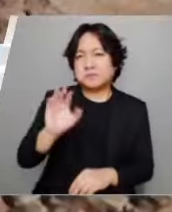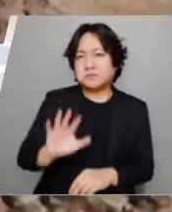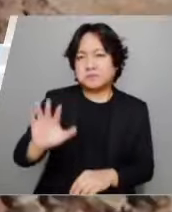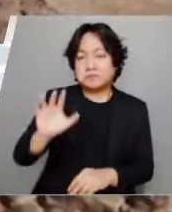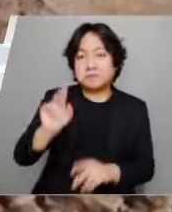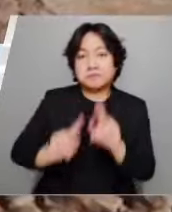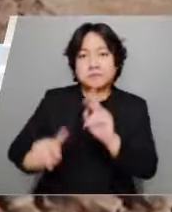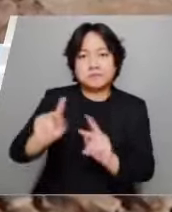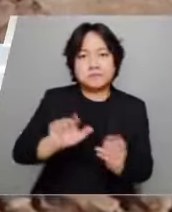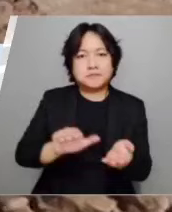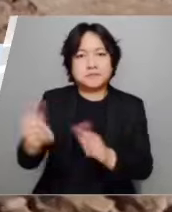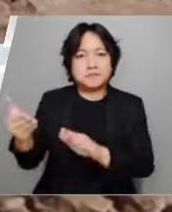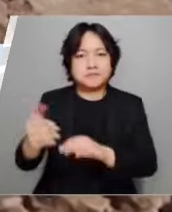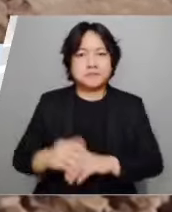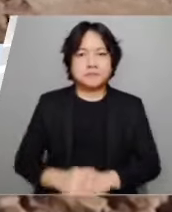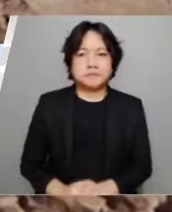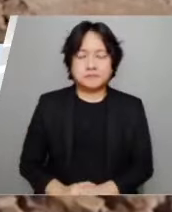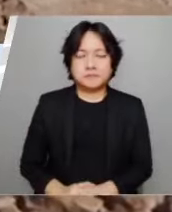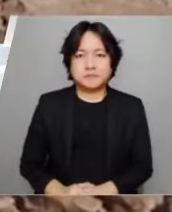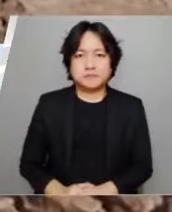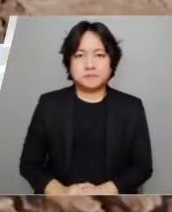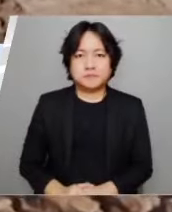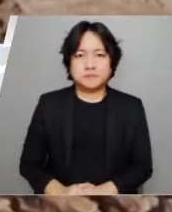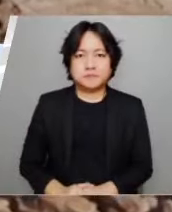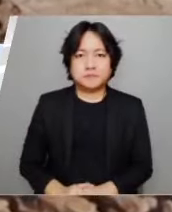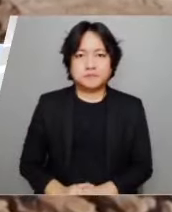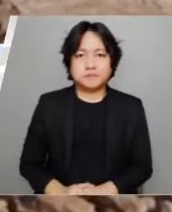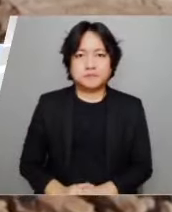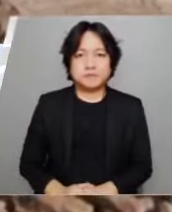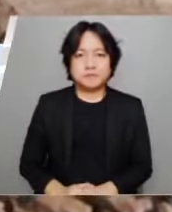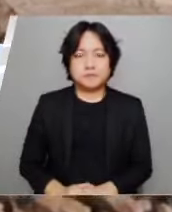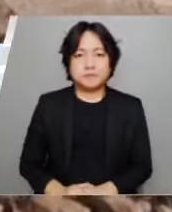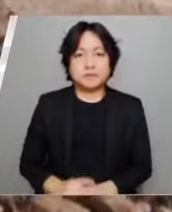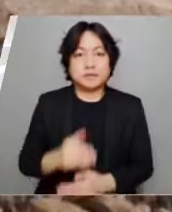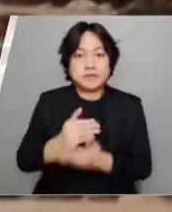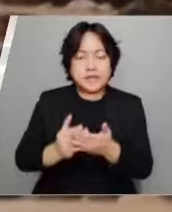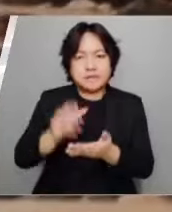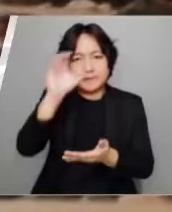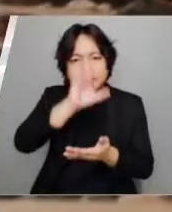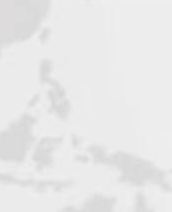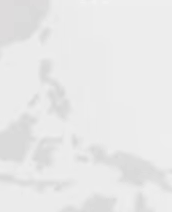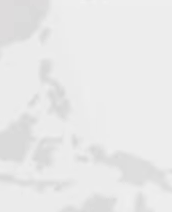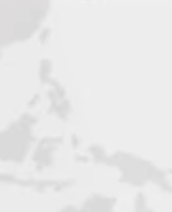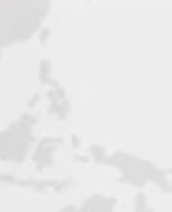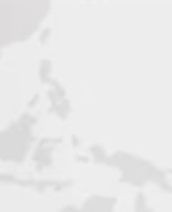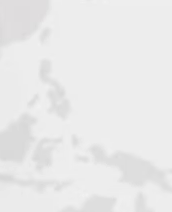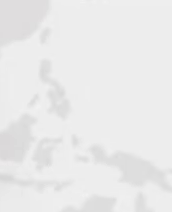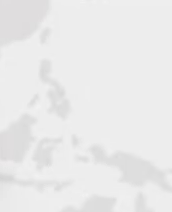ng otoridad. Patuloy rin ang paghahanap ng mga rescuers sa iba pang nawawalang biktima.